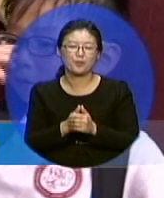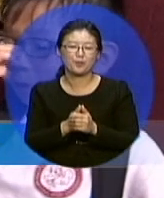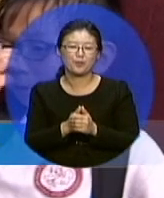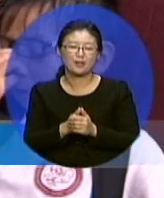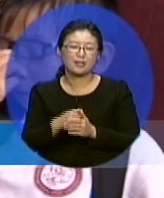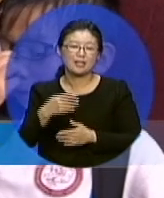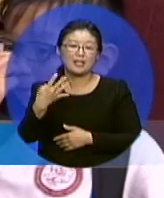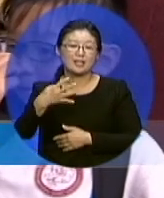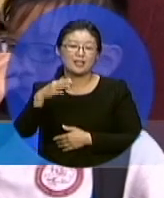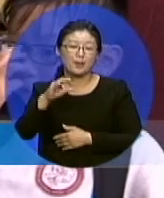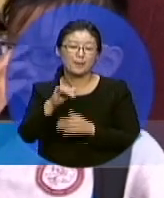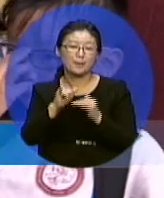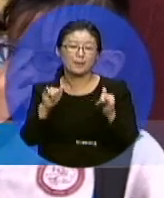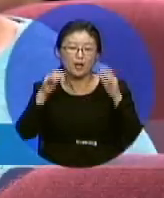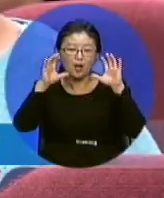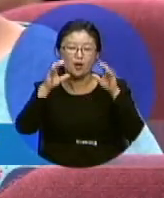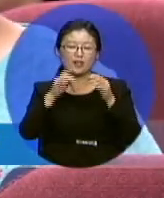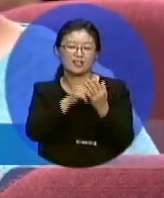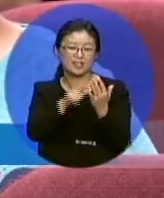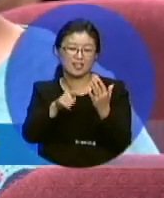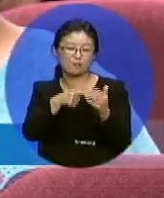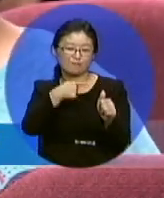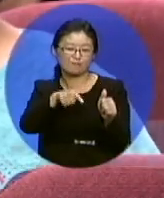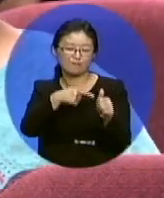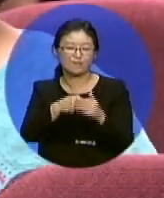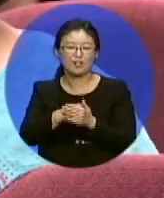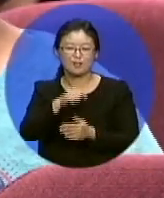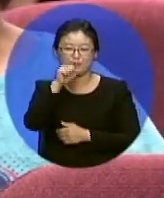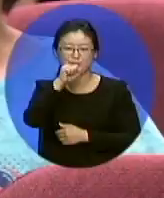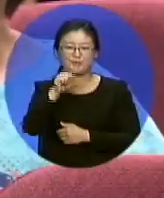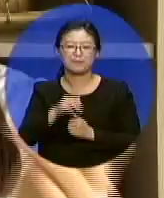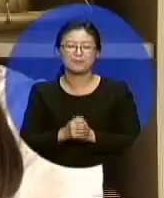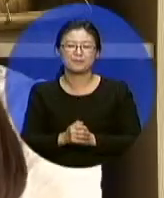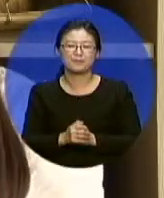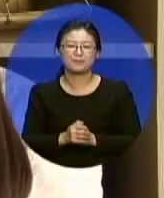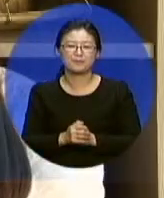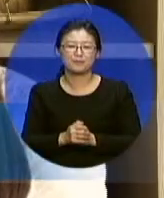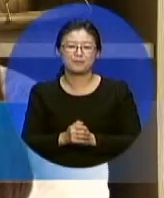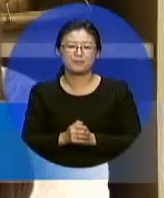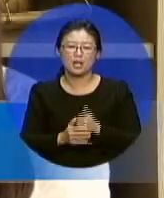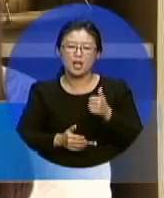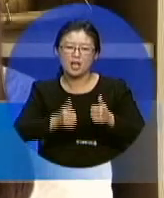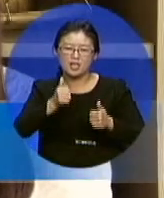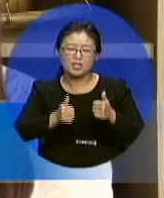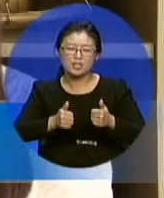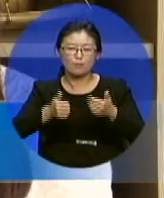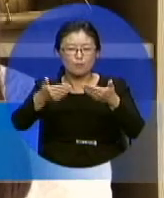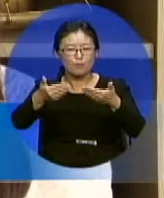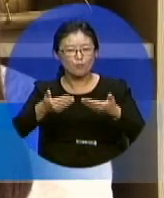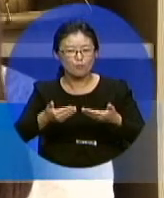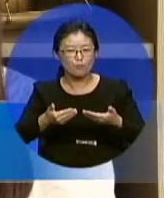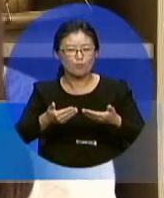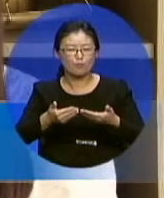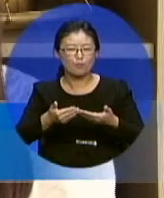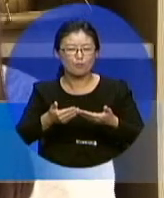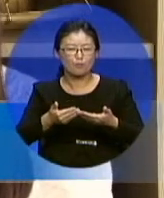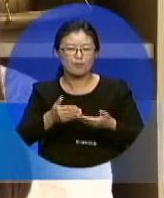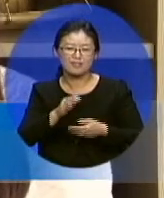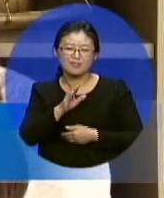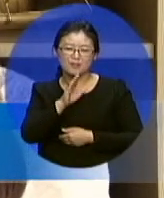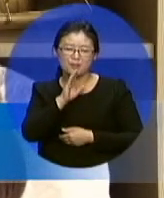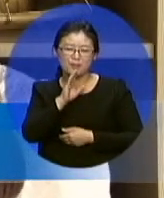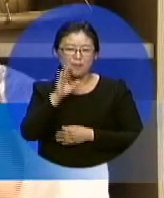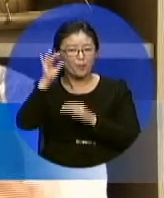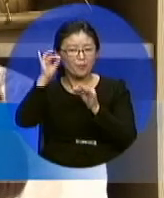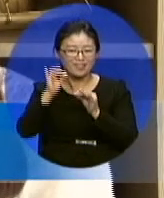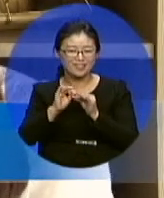명의 어린이를 대상으로 실시했는데 반응이 좋습니다. 실험을 해주셨던 부분이 참 마음에